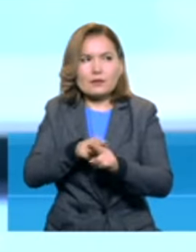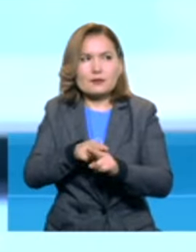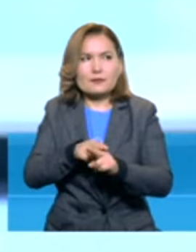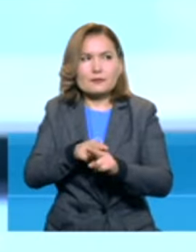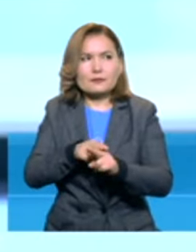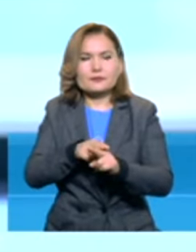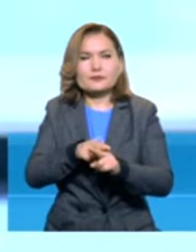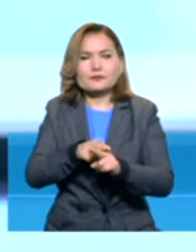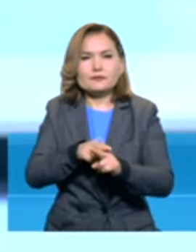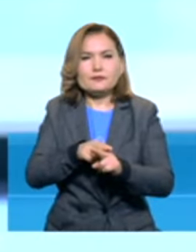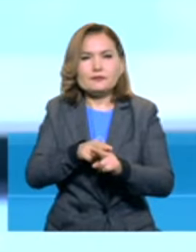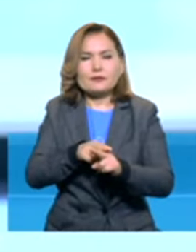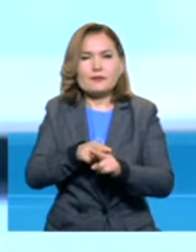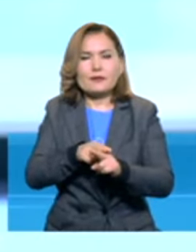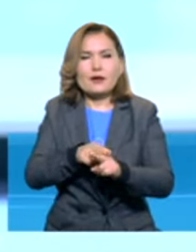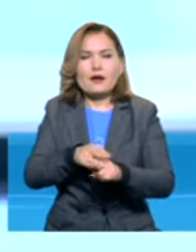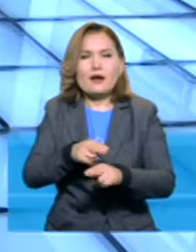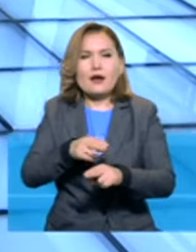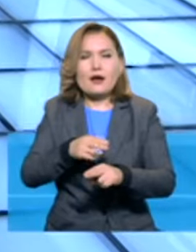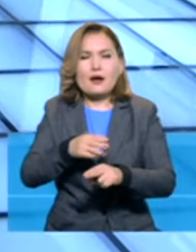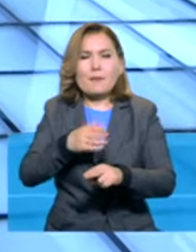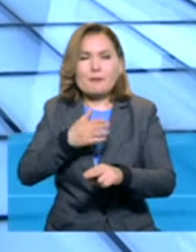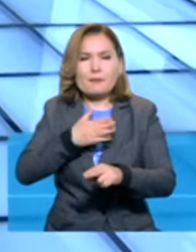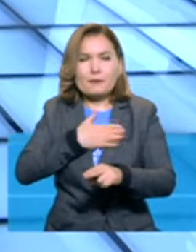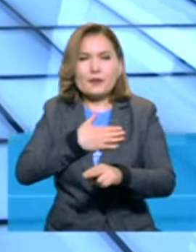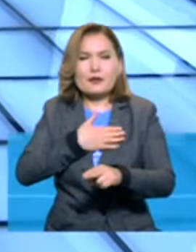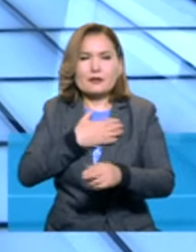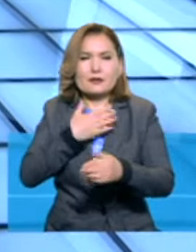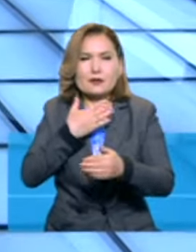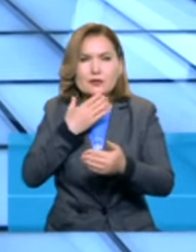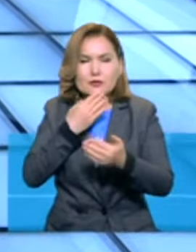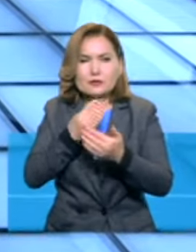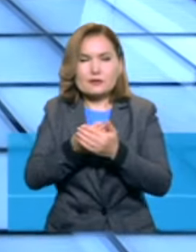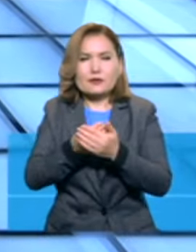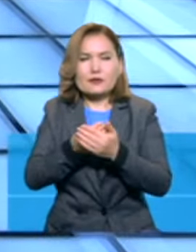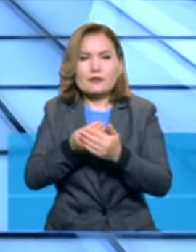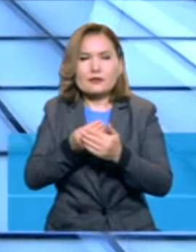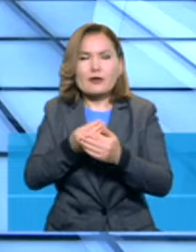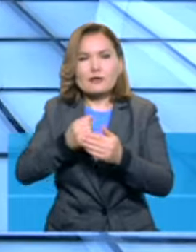деді. Сөйтіп мен сияқты балдар аш қалмасыншы,